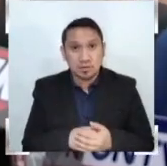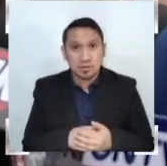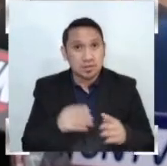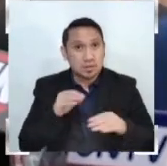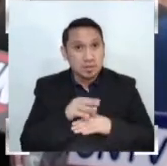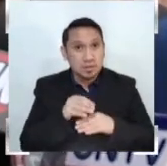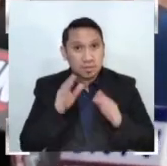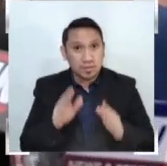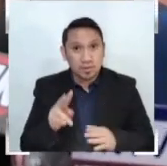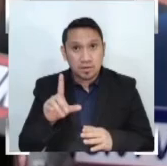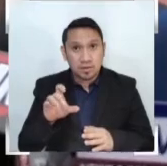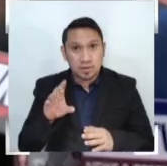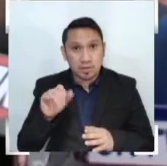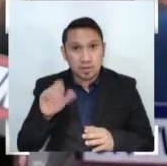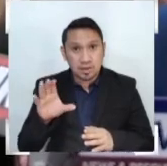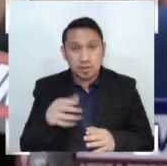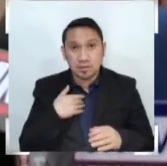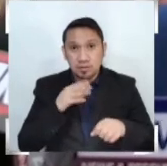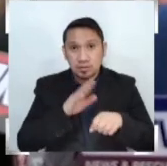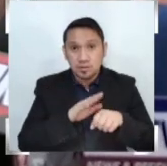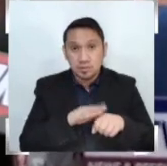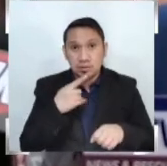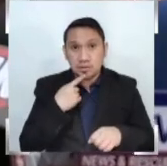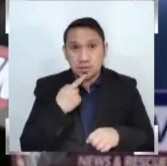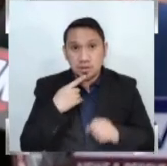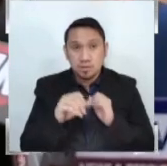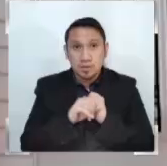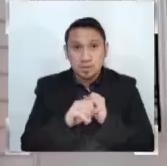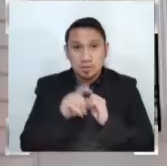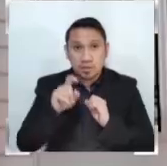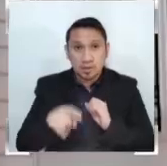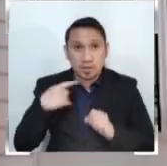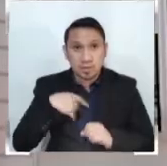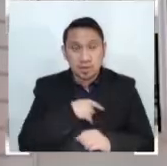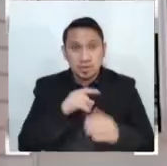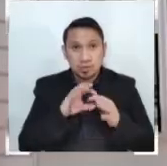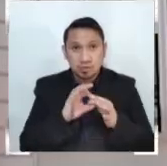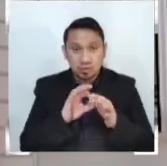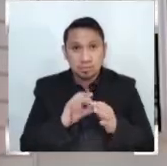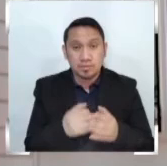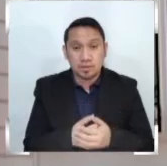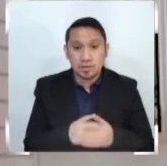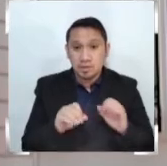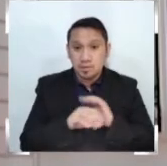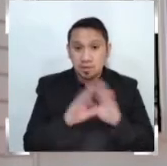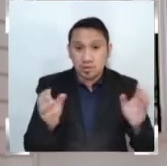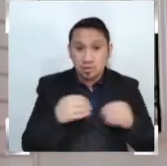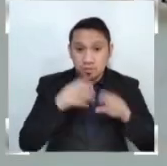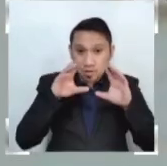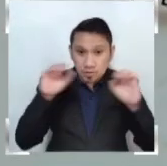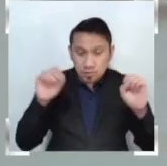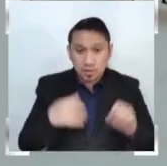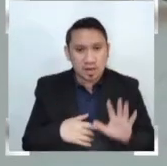o LEDAC. Nagpaalala pa siya sa sinabi raw noong kampanya na magkaisa na tayo. paglilinaw naman ng palasyo, lima lang ang mga nabito ng